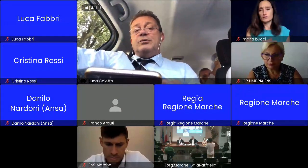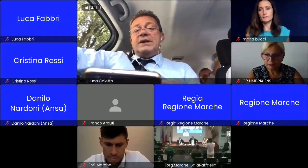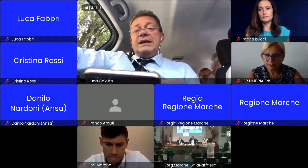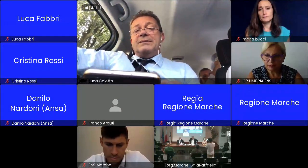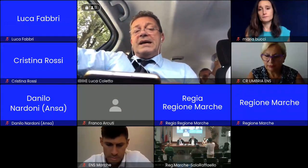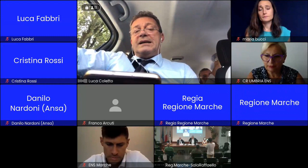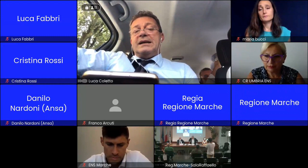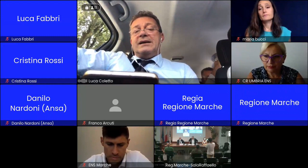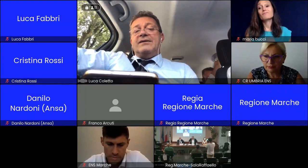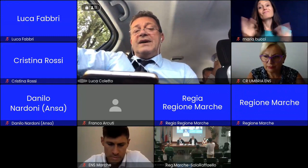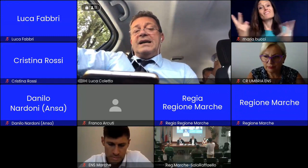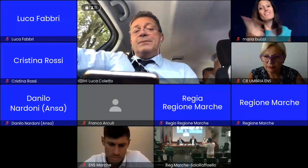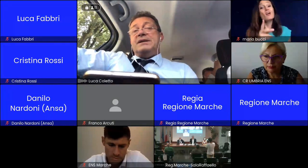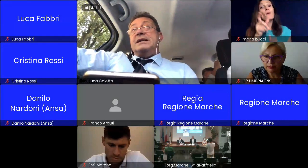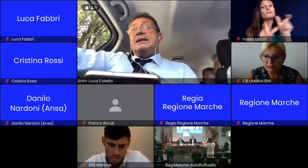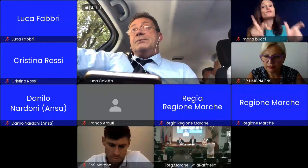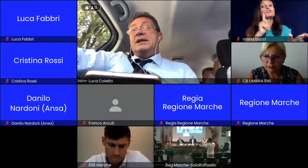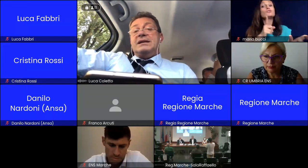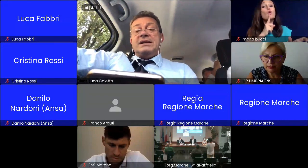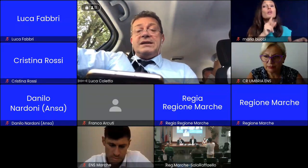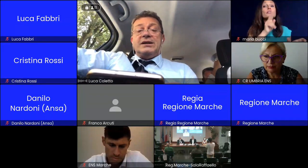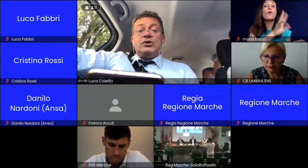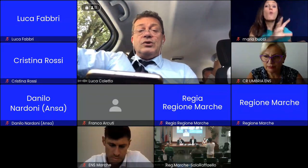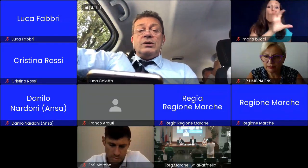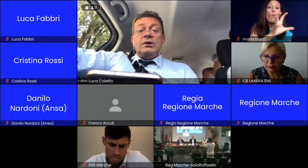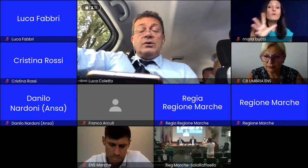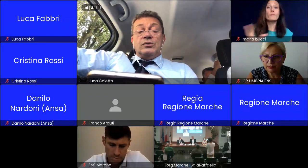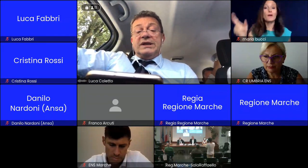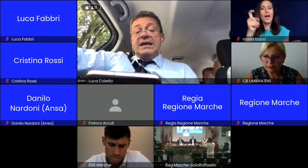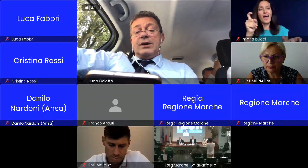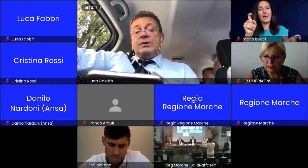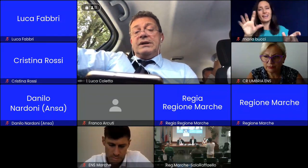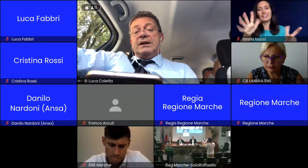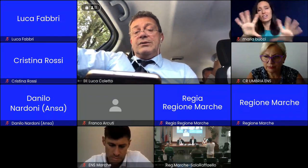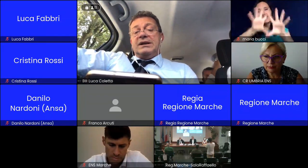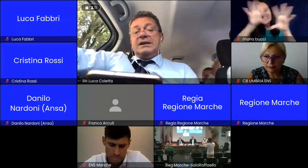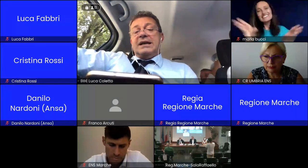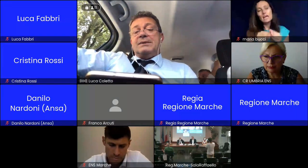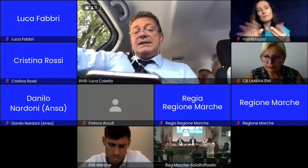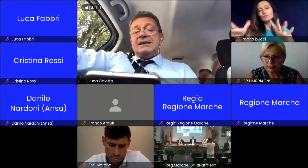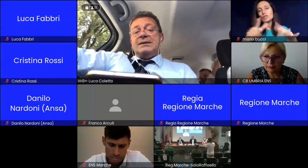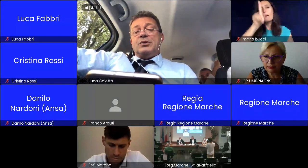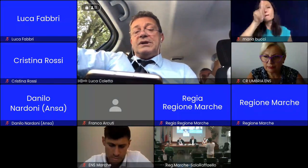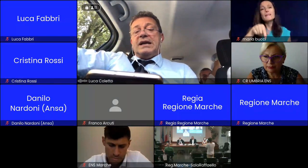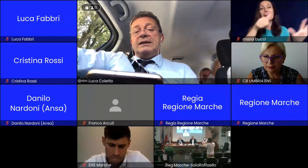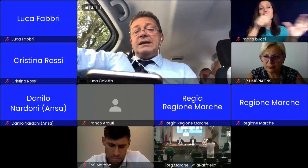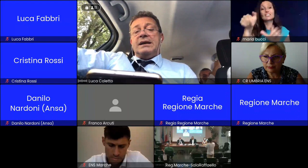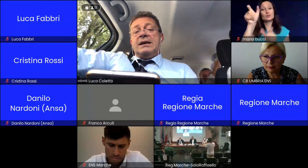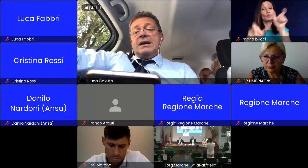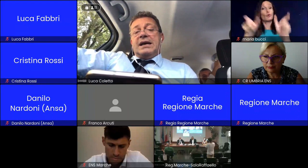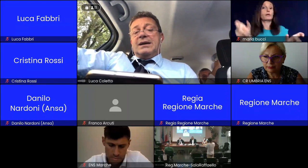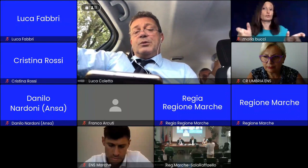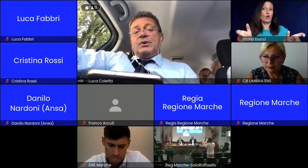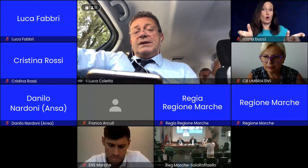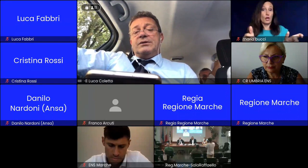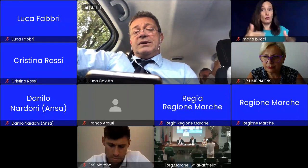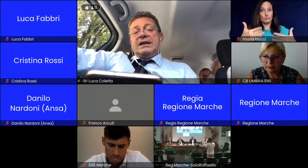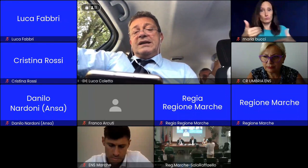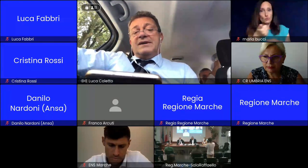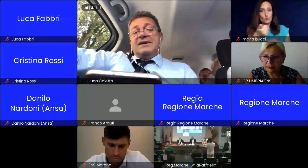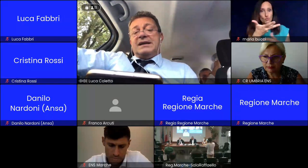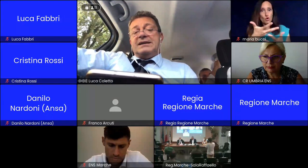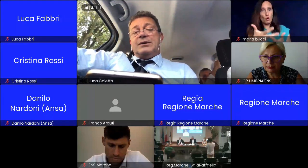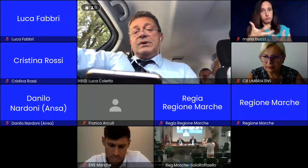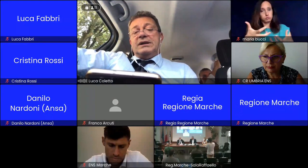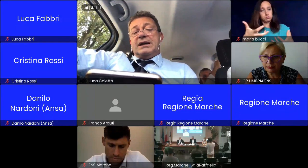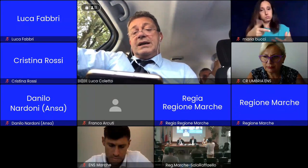sorda dell'Umbria e delle Marche vale per circa 1600 unità, quindi è un'entità abbastanza importante, è una popolazione